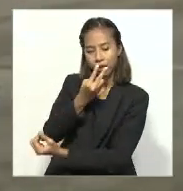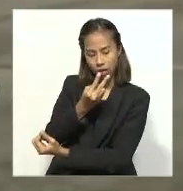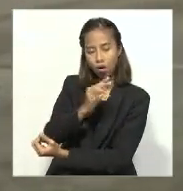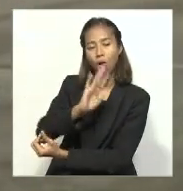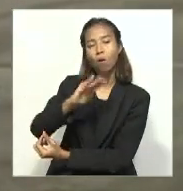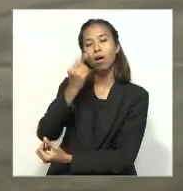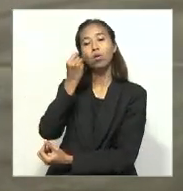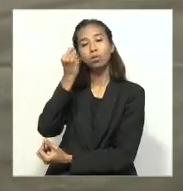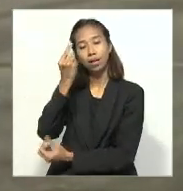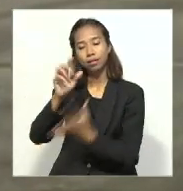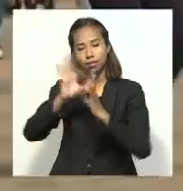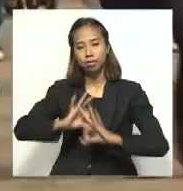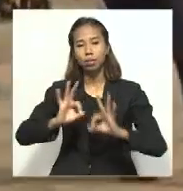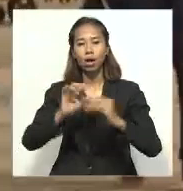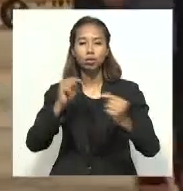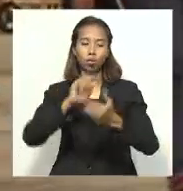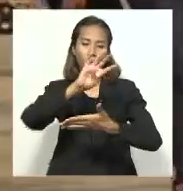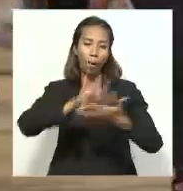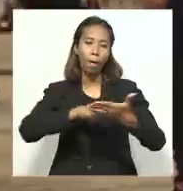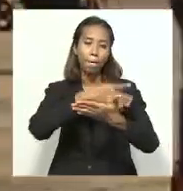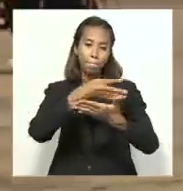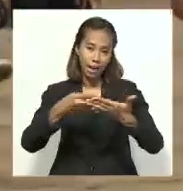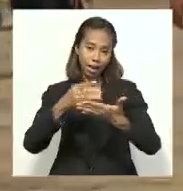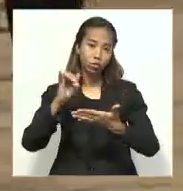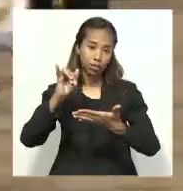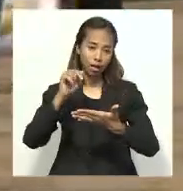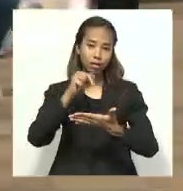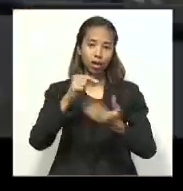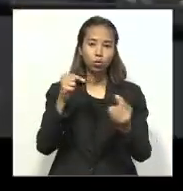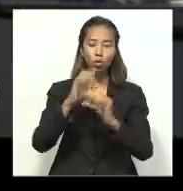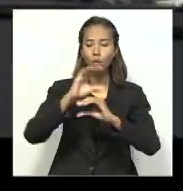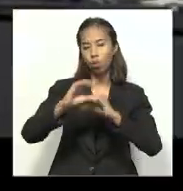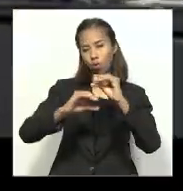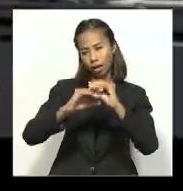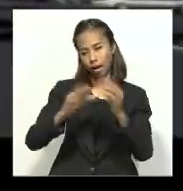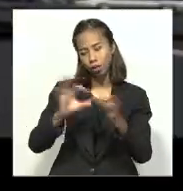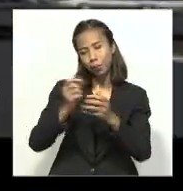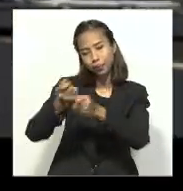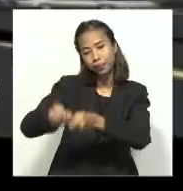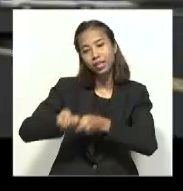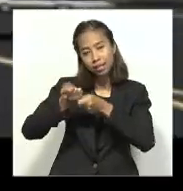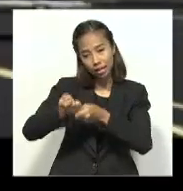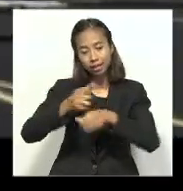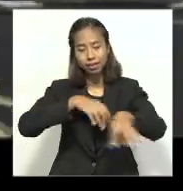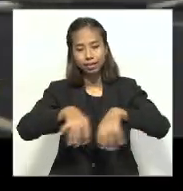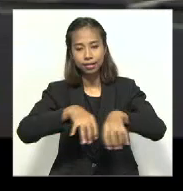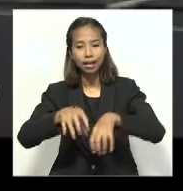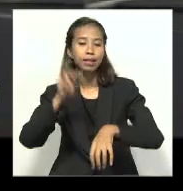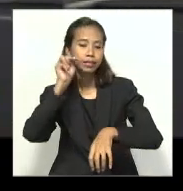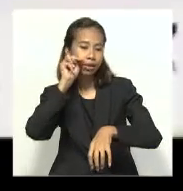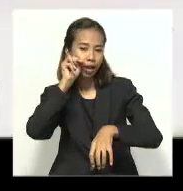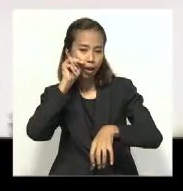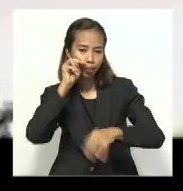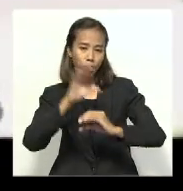ะในเรื่องของยุทธศาสตร์ชาติแผนแม่บทรวมทั้งแผนงานโครงการทั้งเรื่องการเกษตรการบริหารจัดการน้ำโครงสร้